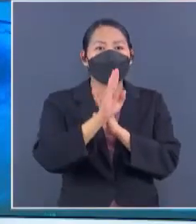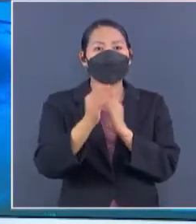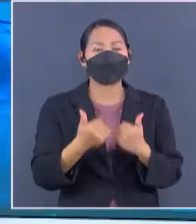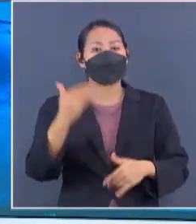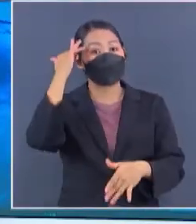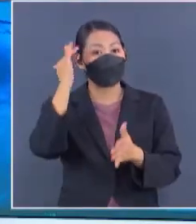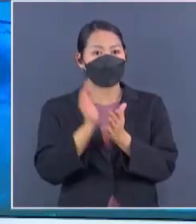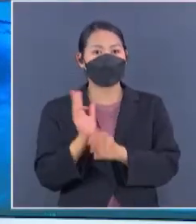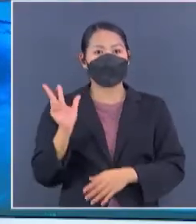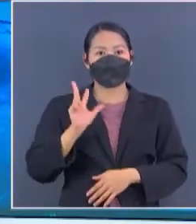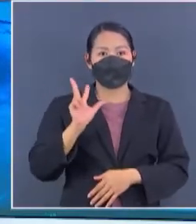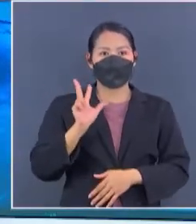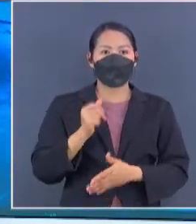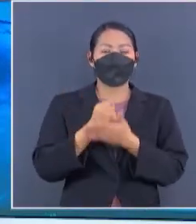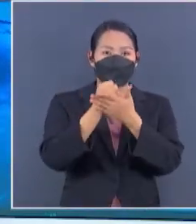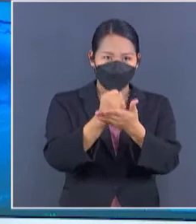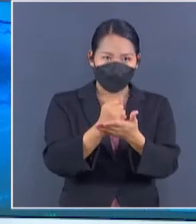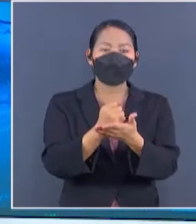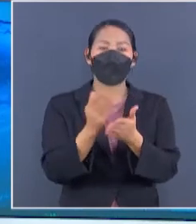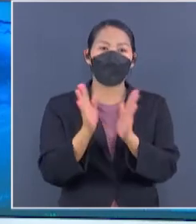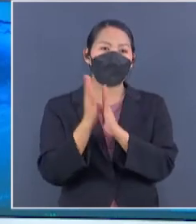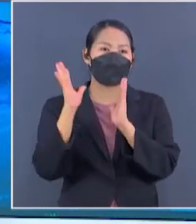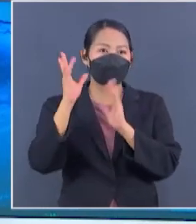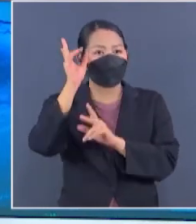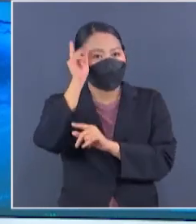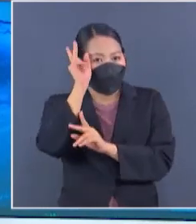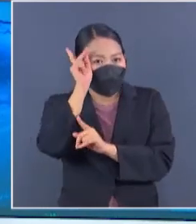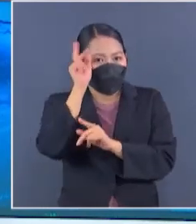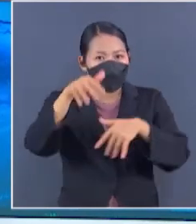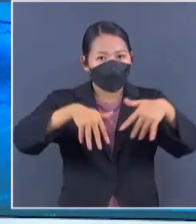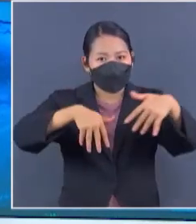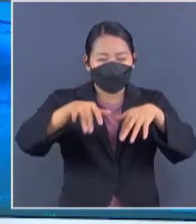จากทั้งสื่อมวลชนเองก็ดีจากทั้งโลกออนไลน ์ ที่มีคนเข้าไปชื่นชมกันจำนวนมากนะครับ